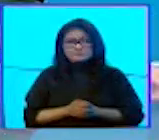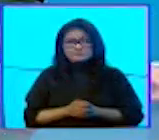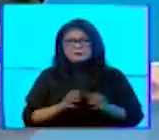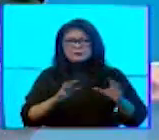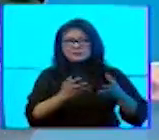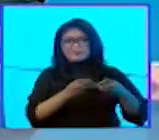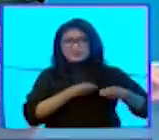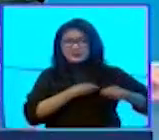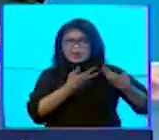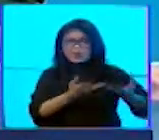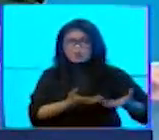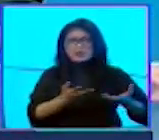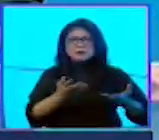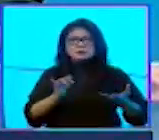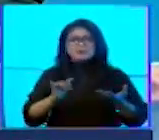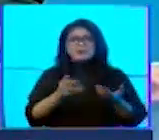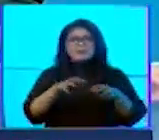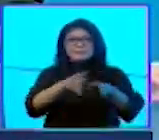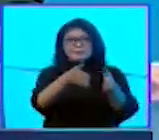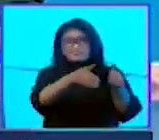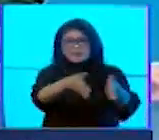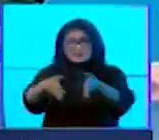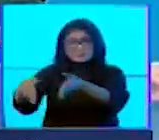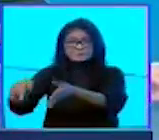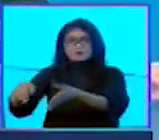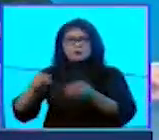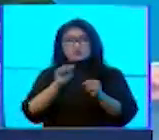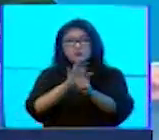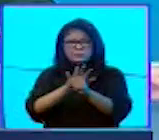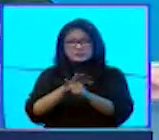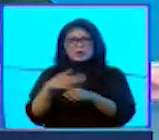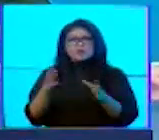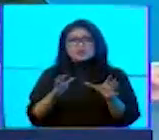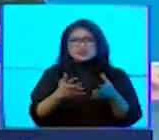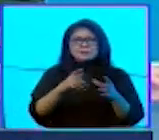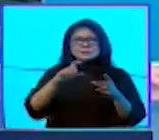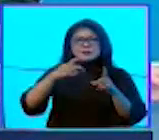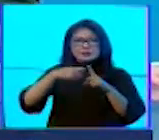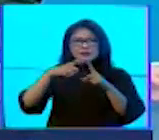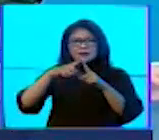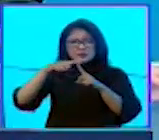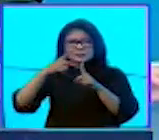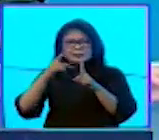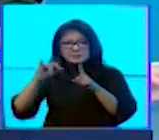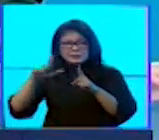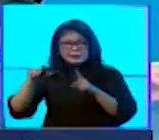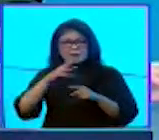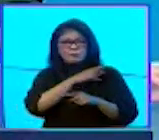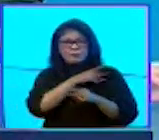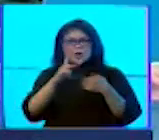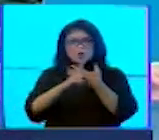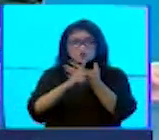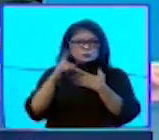Mirsa, tim relawan pemulasaran dan pemakaman COVID-19 atau dikenal dengan tim cekatil di Kabupaten Kudus, Jawa Tengah, kewalahan dalam sepekan